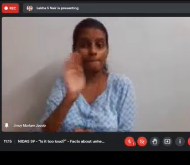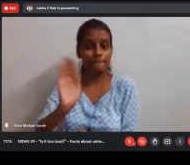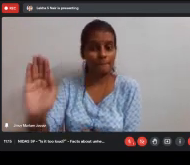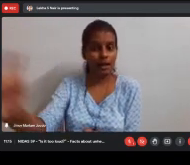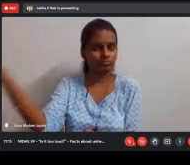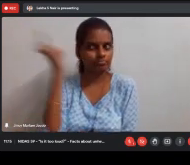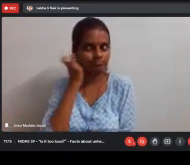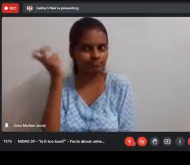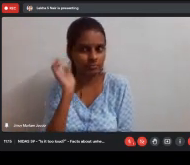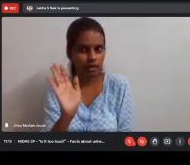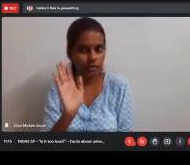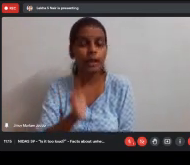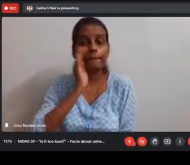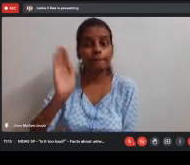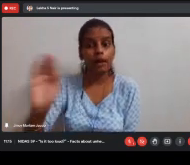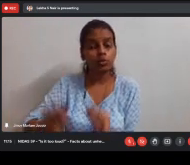ചെയ്യാറുണ്ട്. ചില വ്യക്തികള്